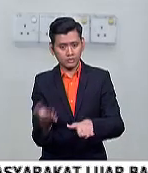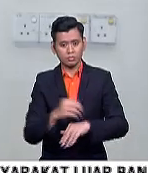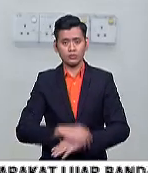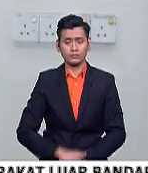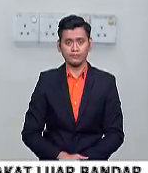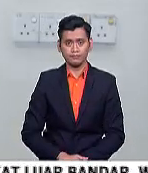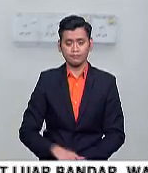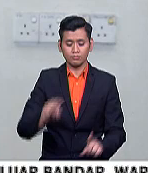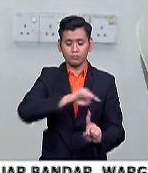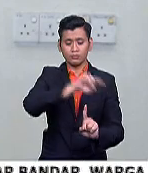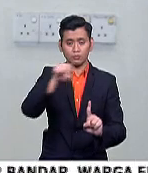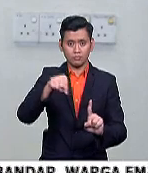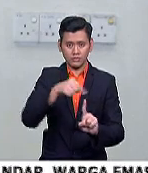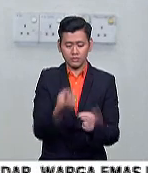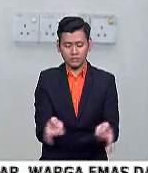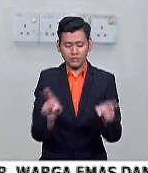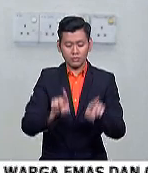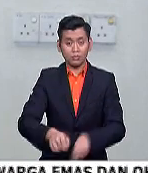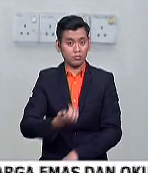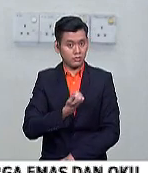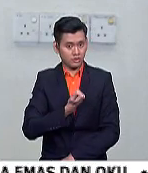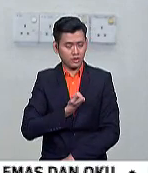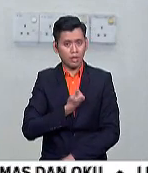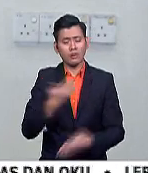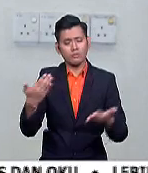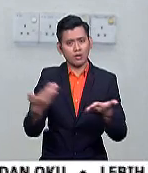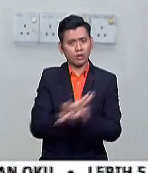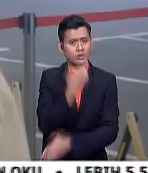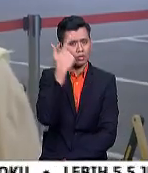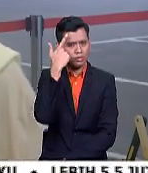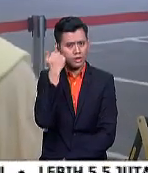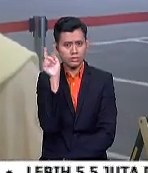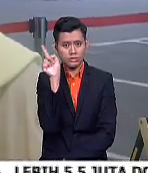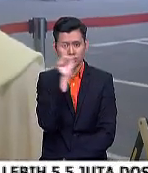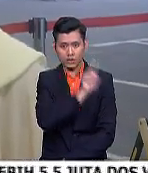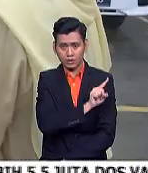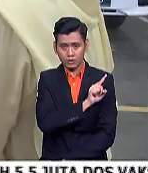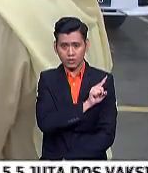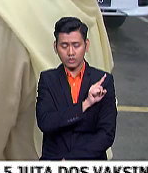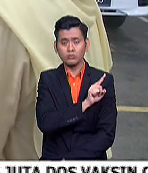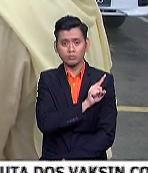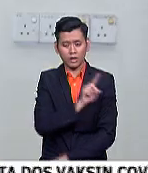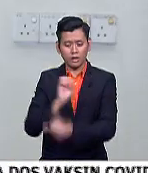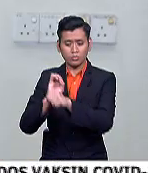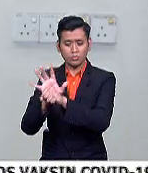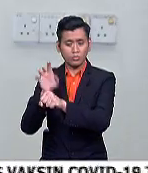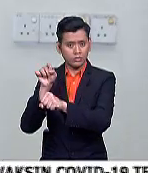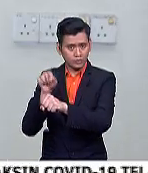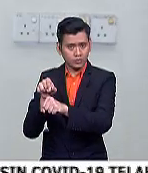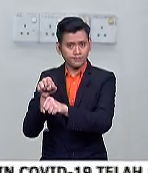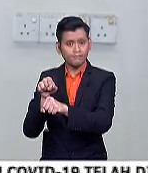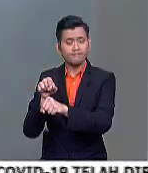Bila kena sendiri dekat diri sendiri, baru saya tahu betul-betul betapa teruknya keadaan ini, betapa teruknya penyakit COVID ini. Bagi orang